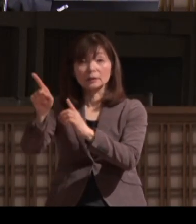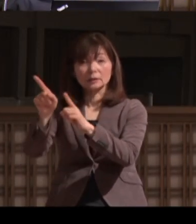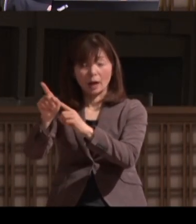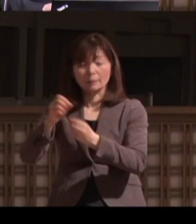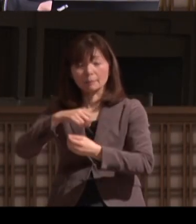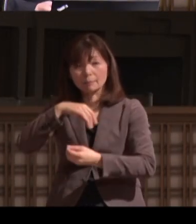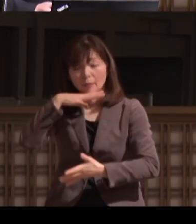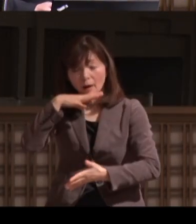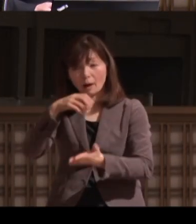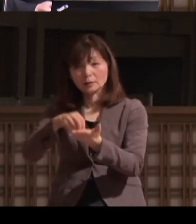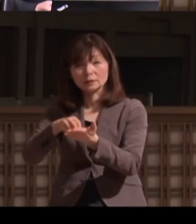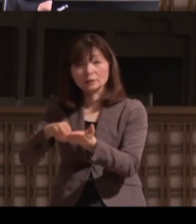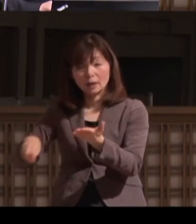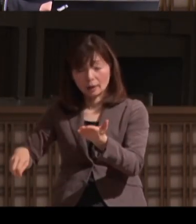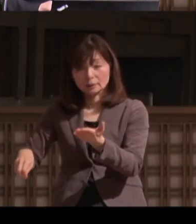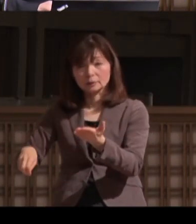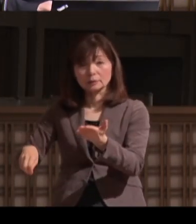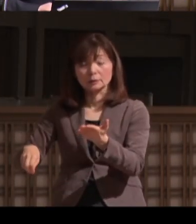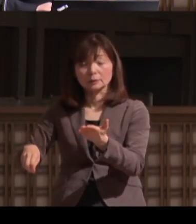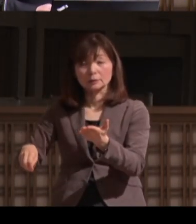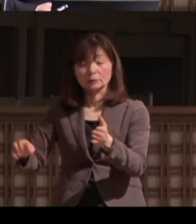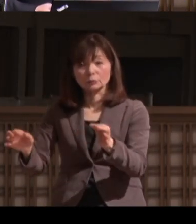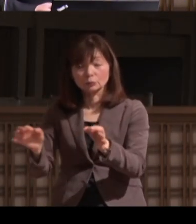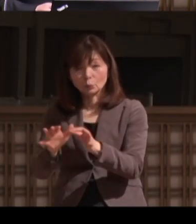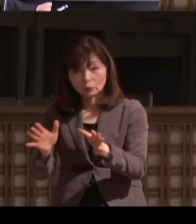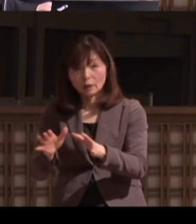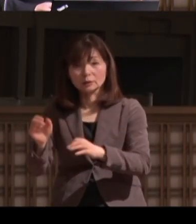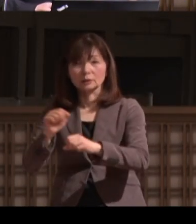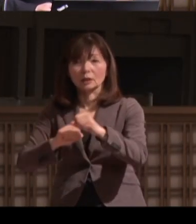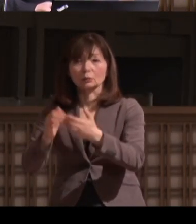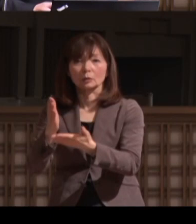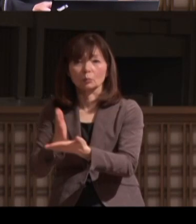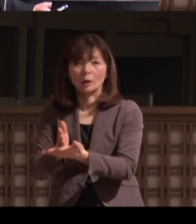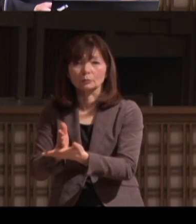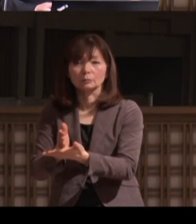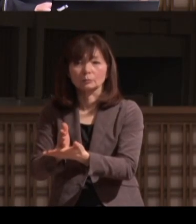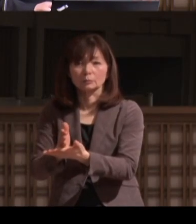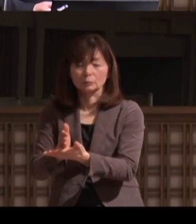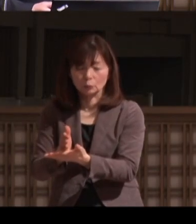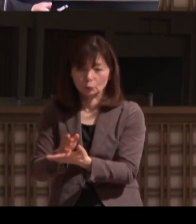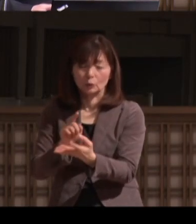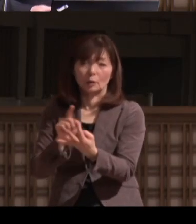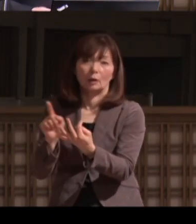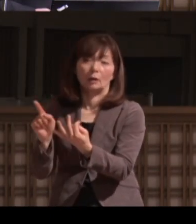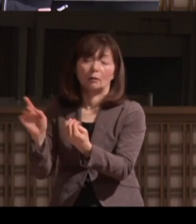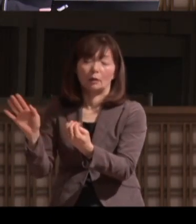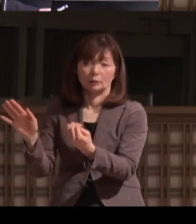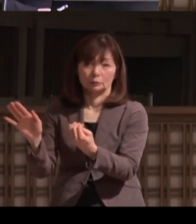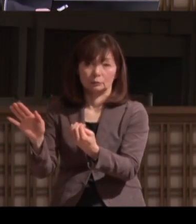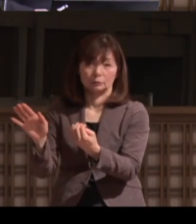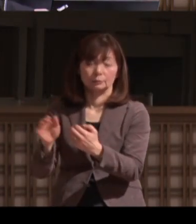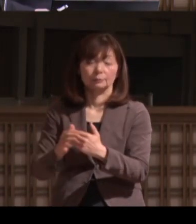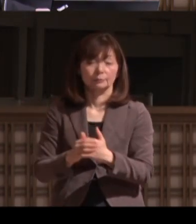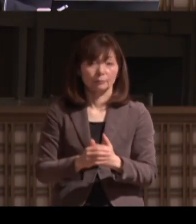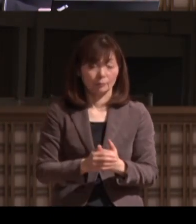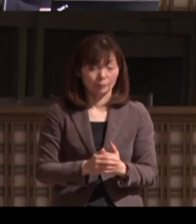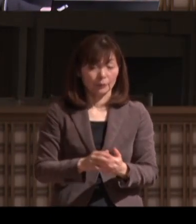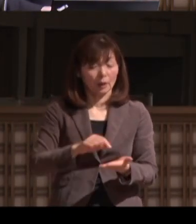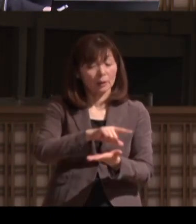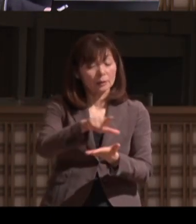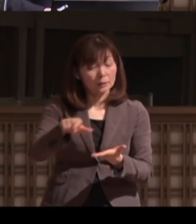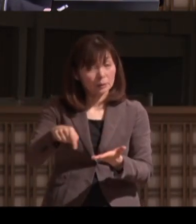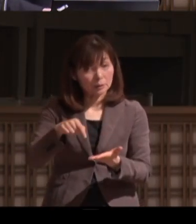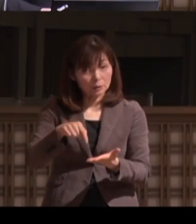に活動がえなくなっていくっていうのを間のあたりにしていきますまた地域の課題